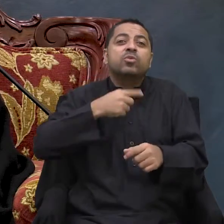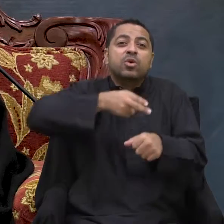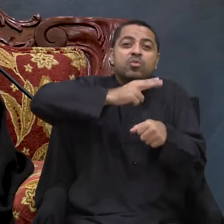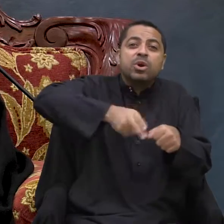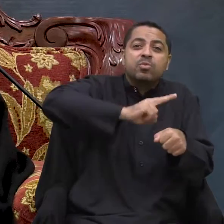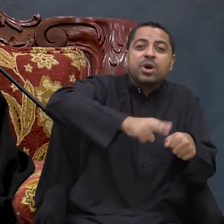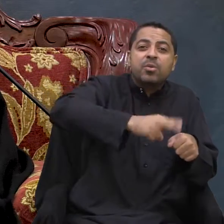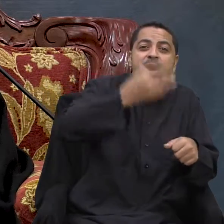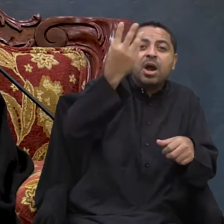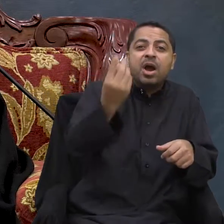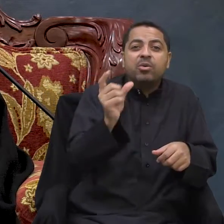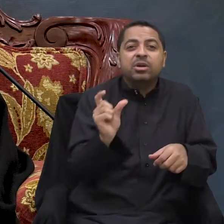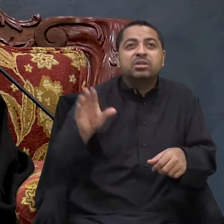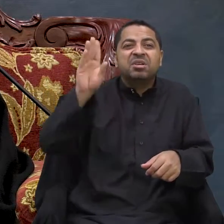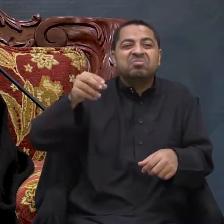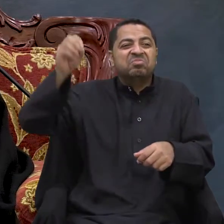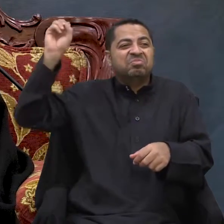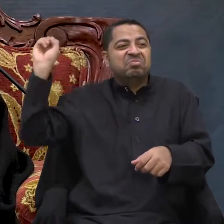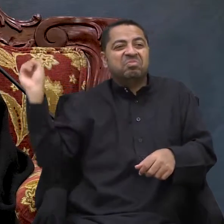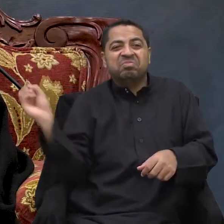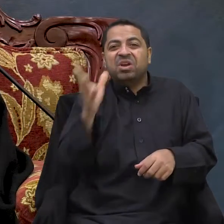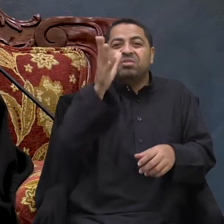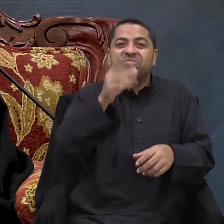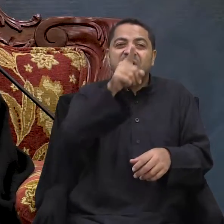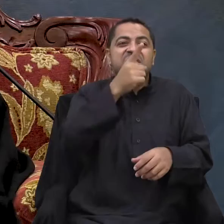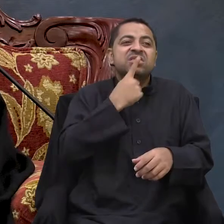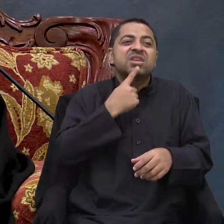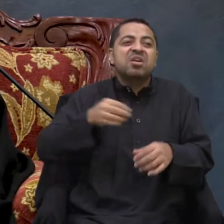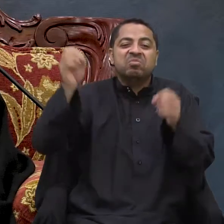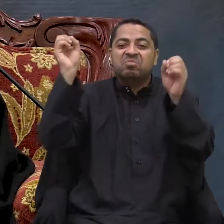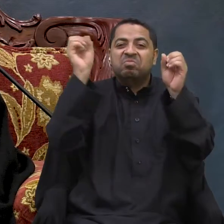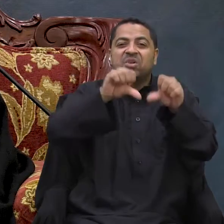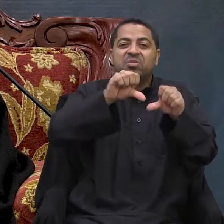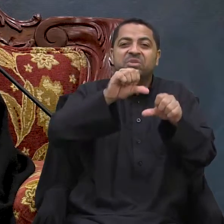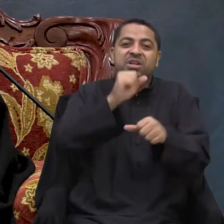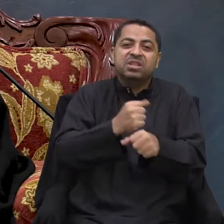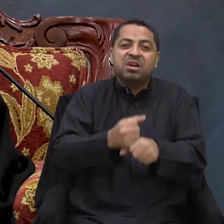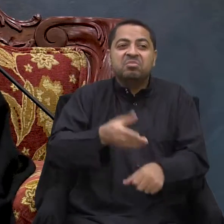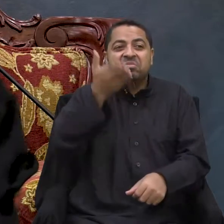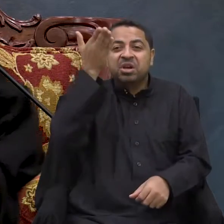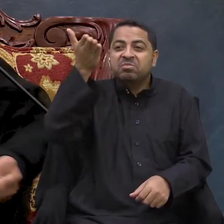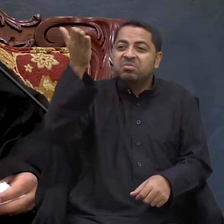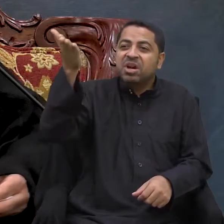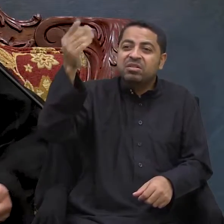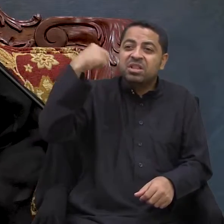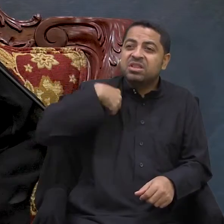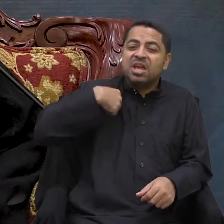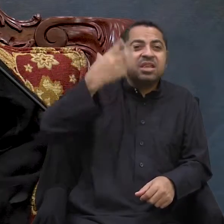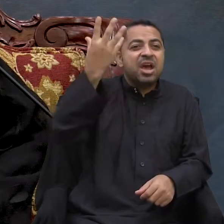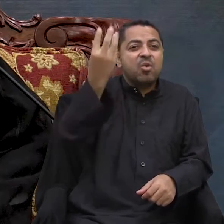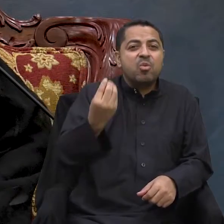قتلهم فتبا لكم ولما تريدون، ويحكم انسبوني من